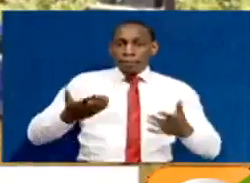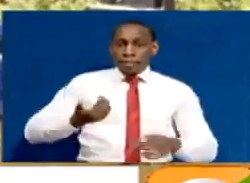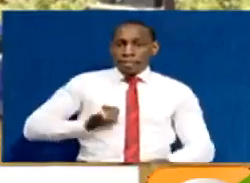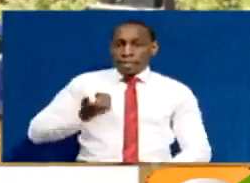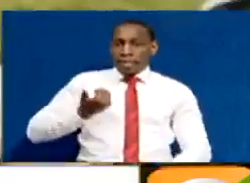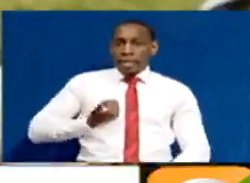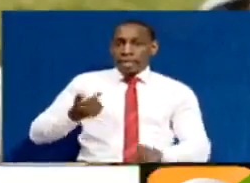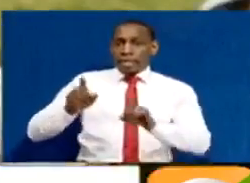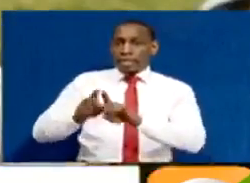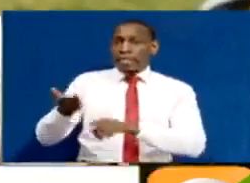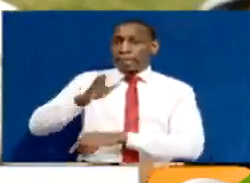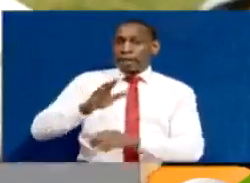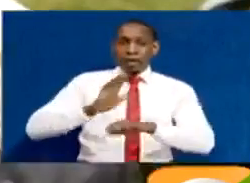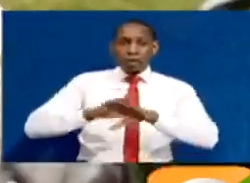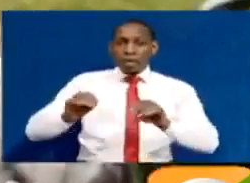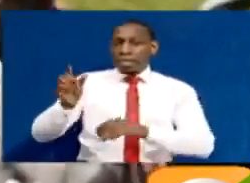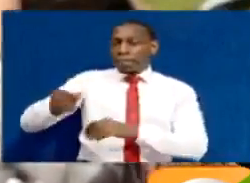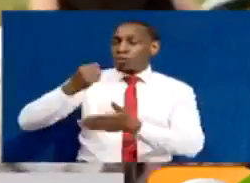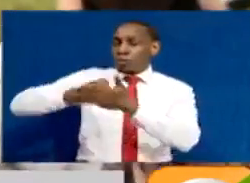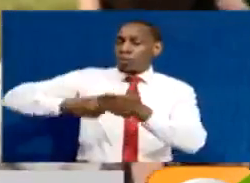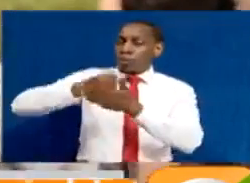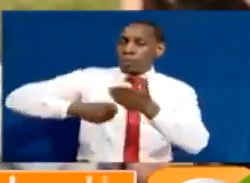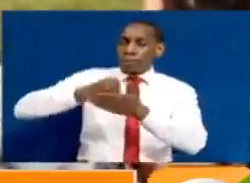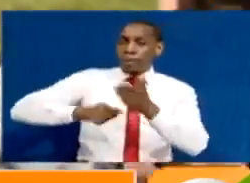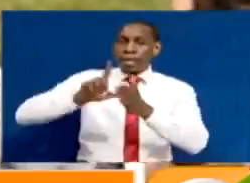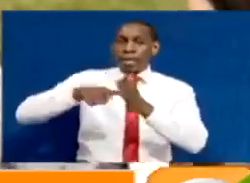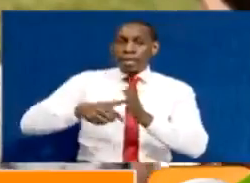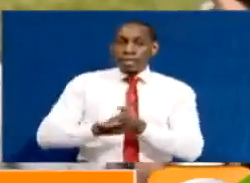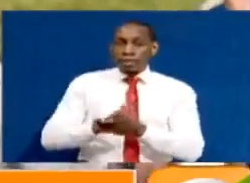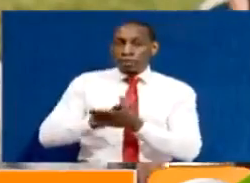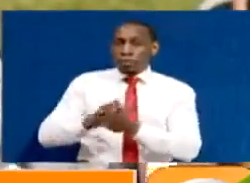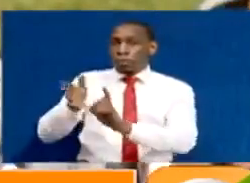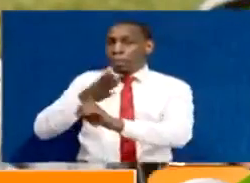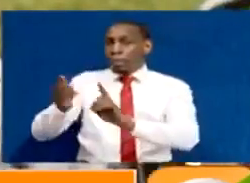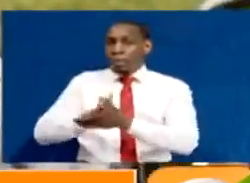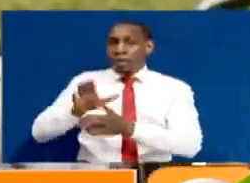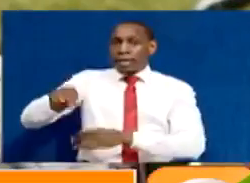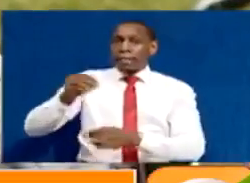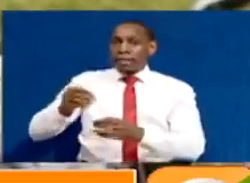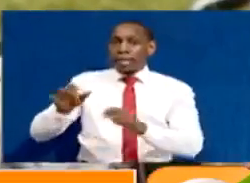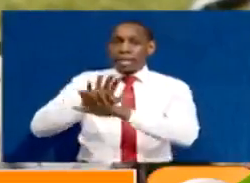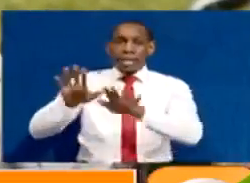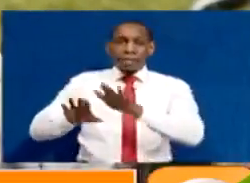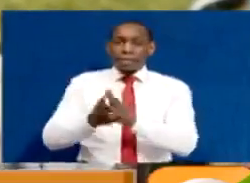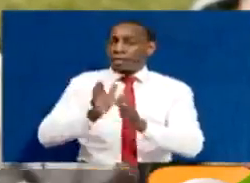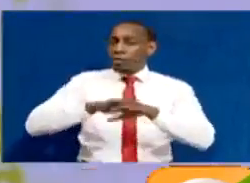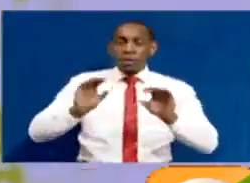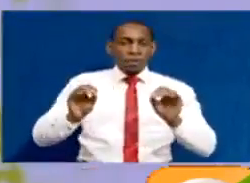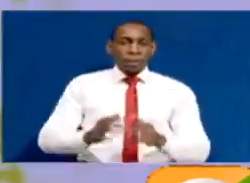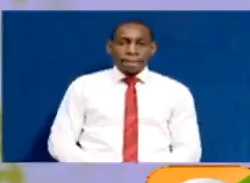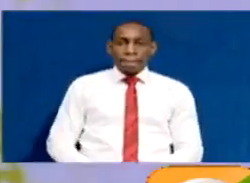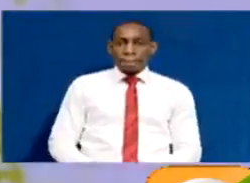yao kurejeshwa. Si vizuri mtu aenda jikaze alafu kimenyelea tu anakuja hapa anachukua vitu vyake. Haitakuwa